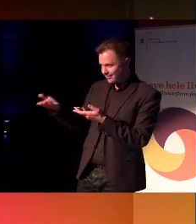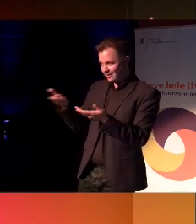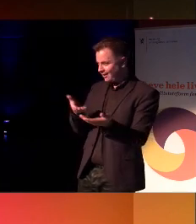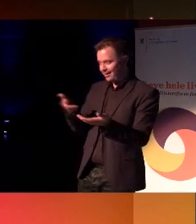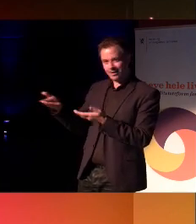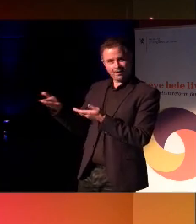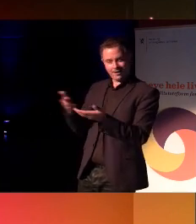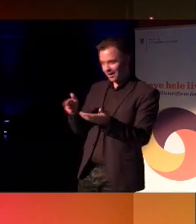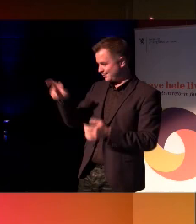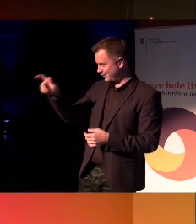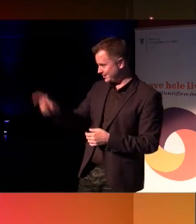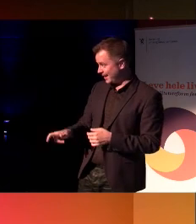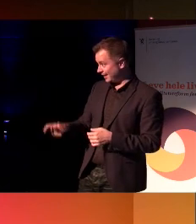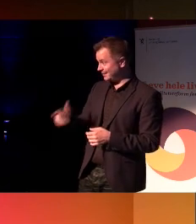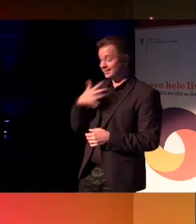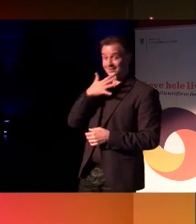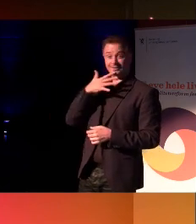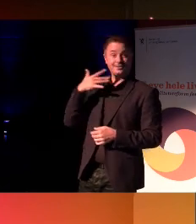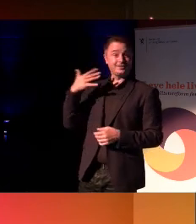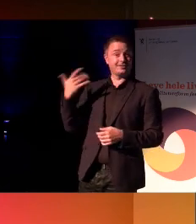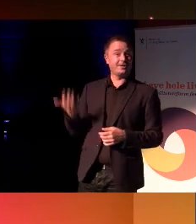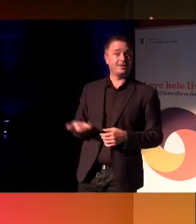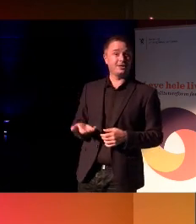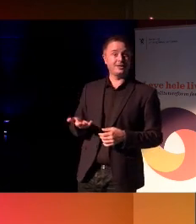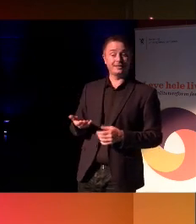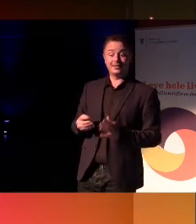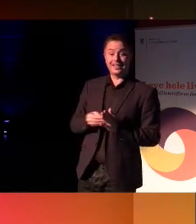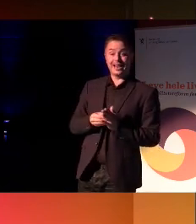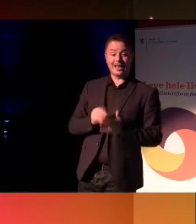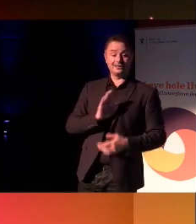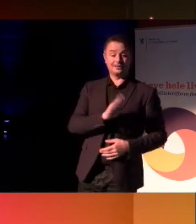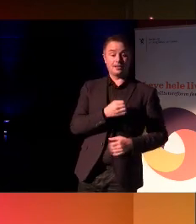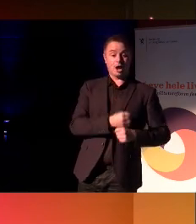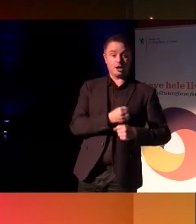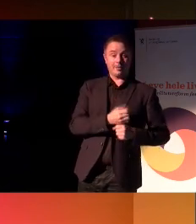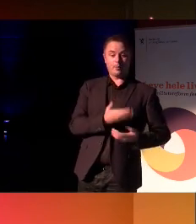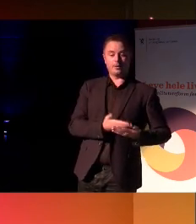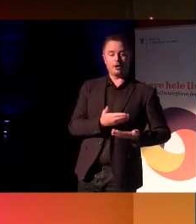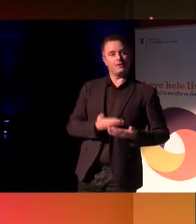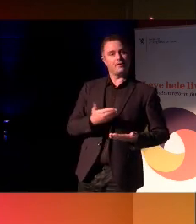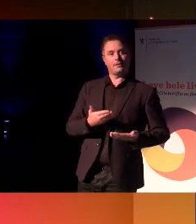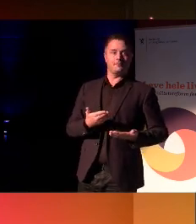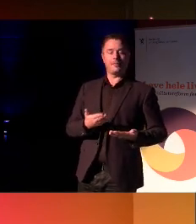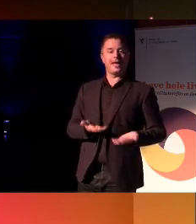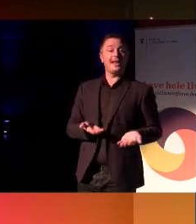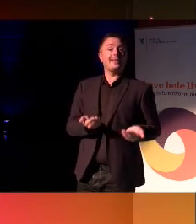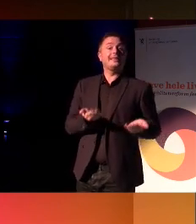for pasientene. I tillegg så letter det arbeidet til helsepersonellet.